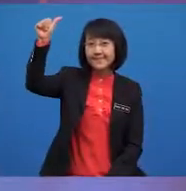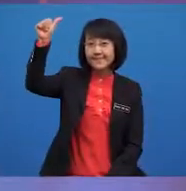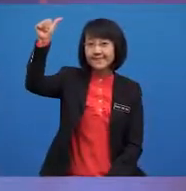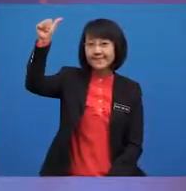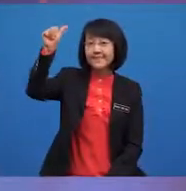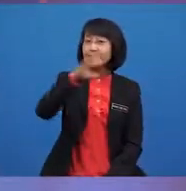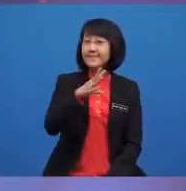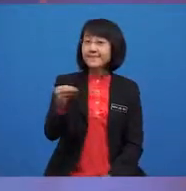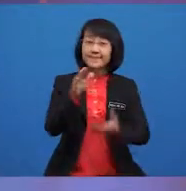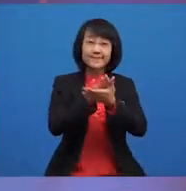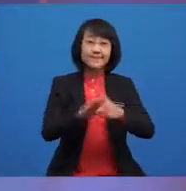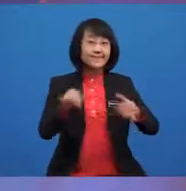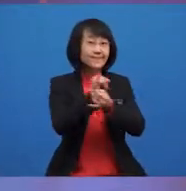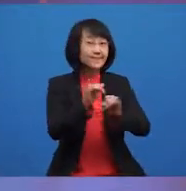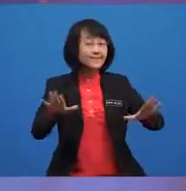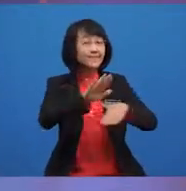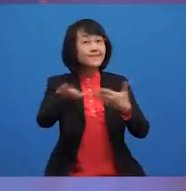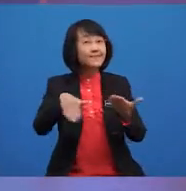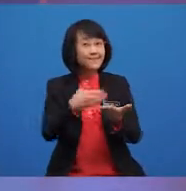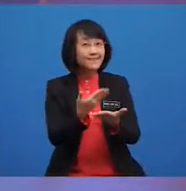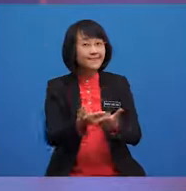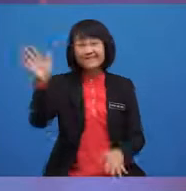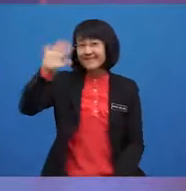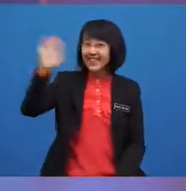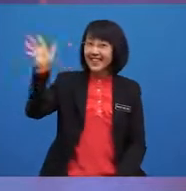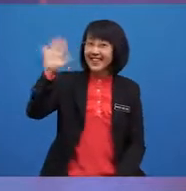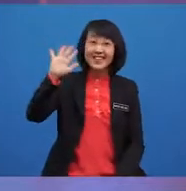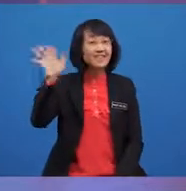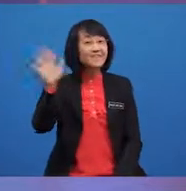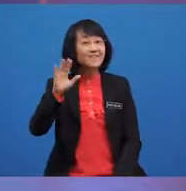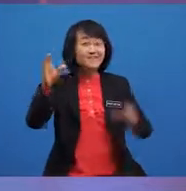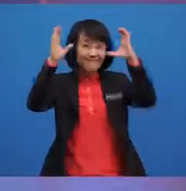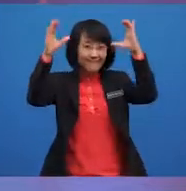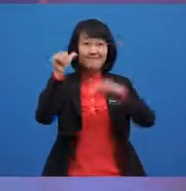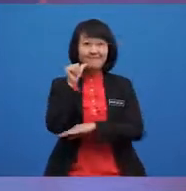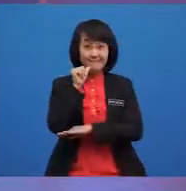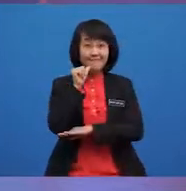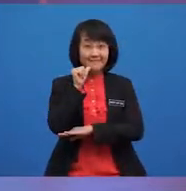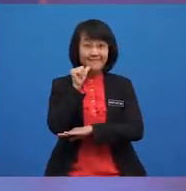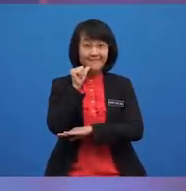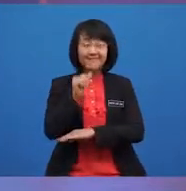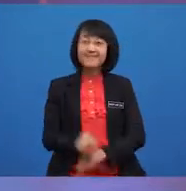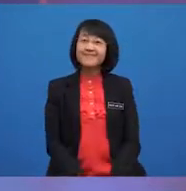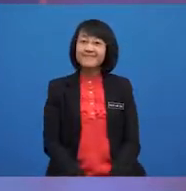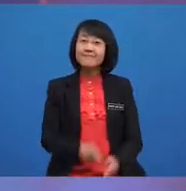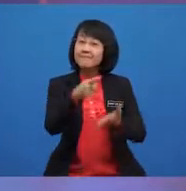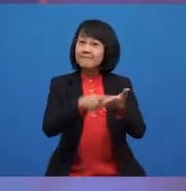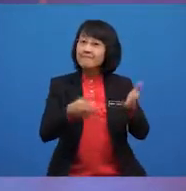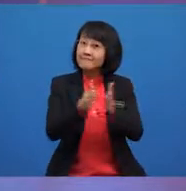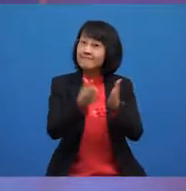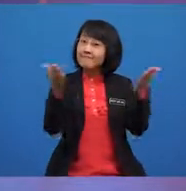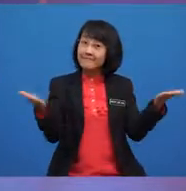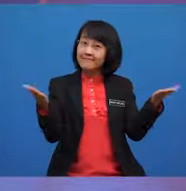Assalamualaikum dan salam sejahtera semua. Hai, Cikgu Asra di sini. Apa